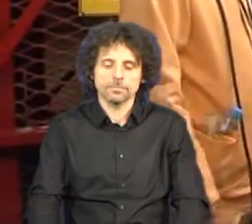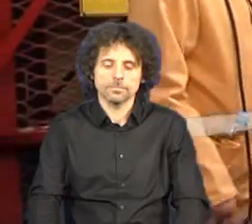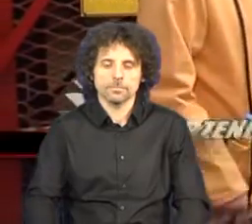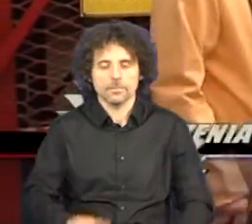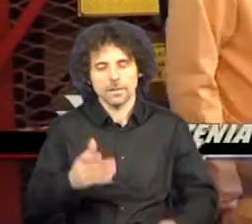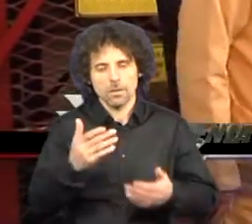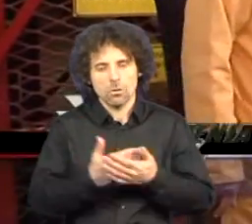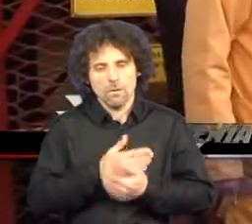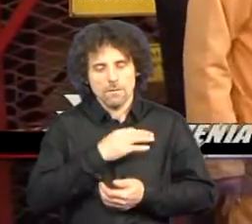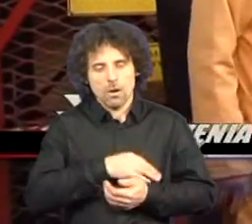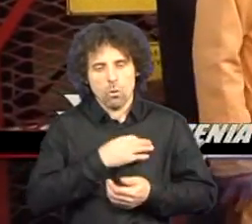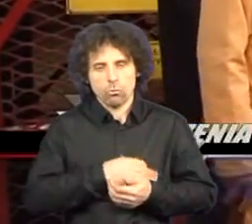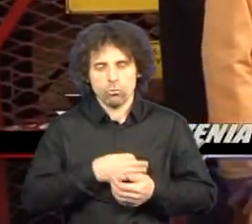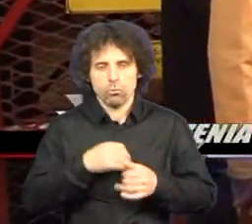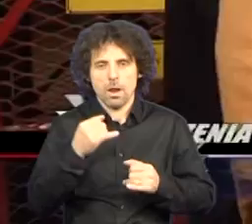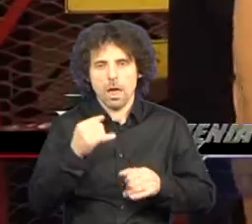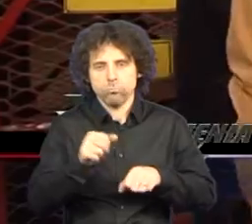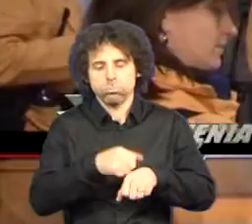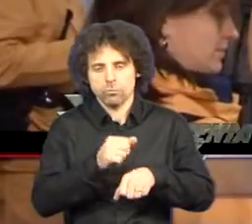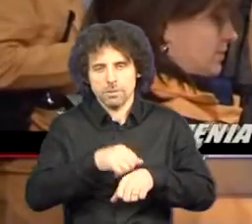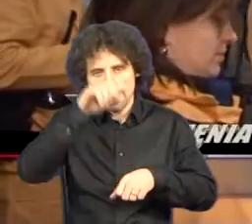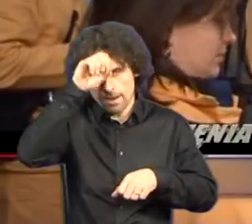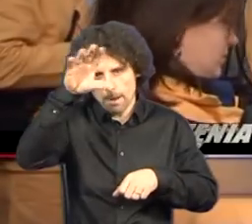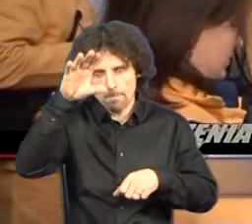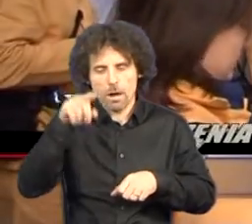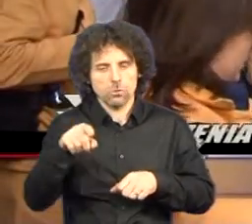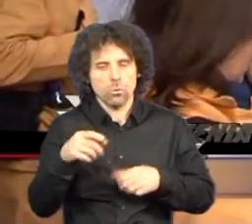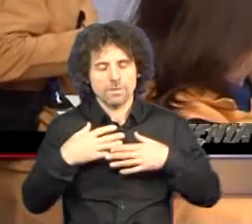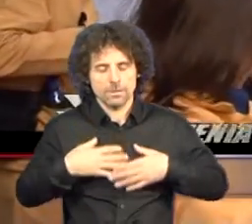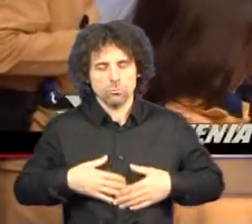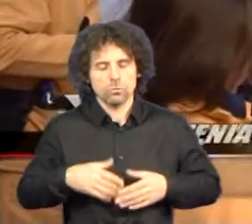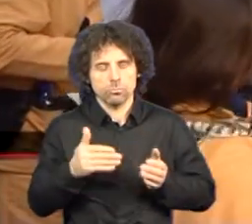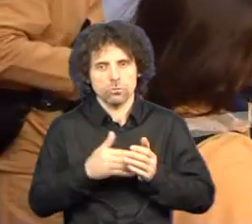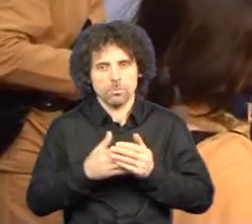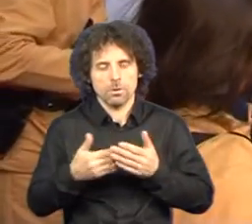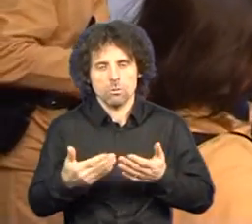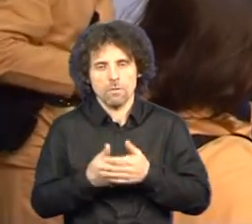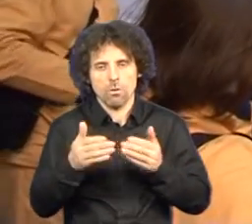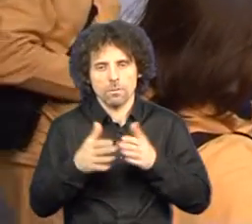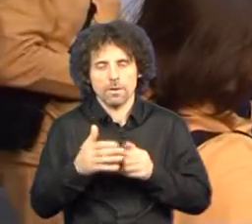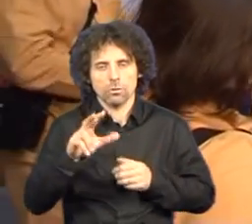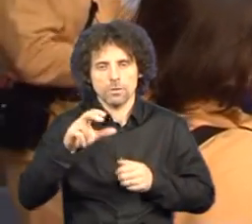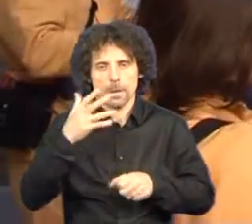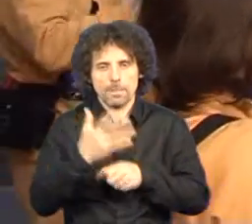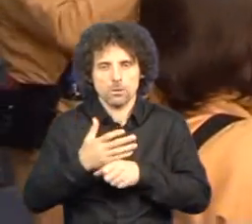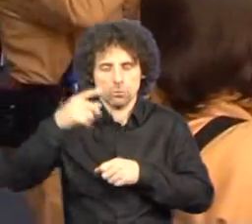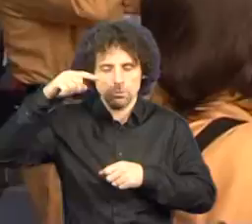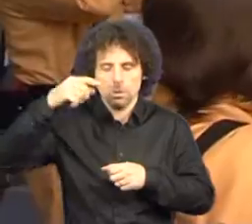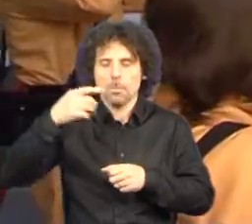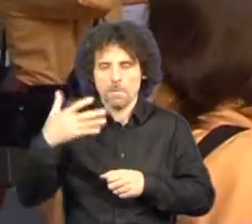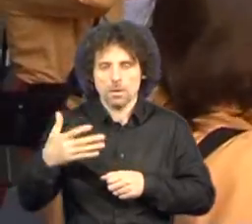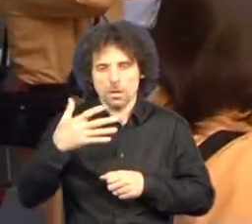Flanelowa koszula, gumiąki, hełm oraz lampa. To niezbędny strój, by zjechać na nowo otwarty poziom 355.